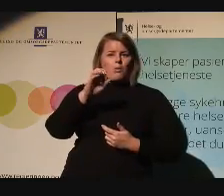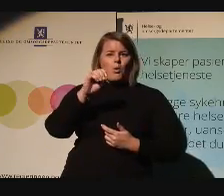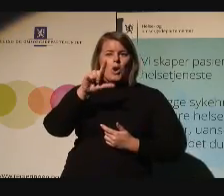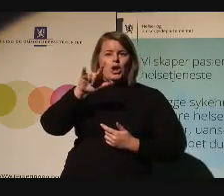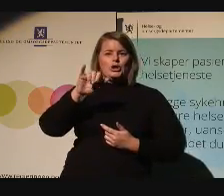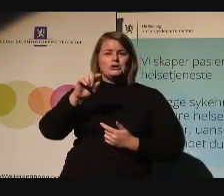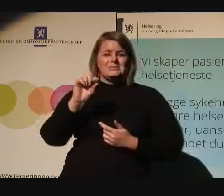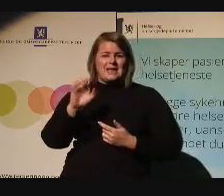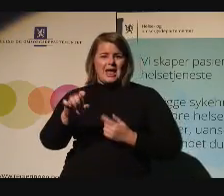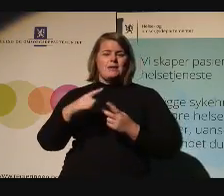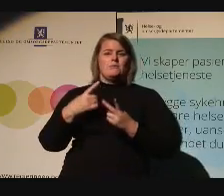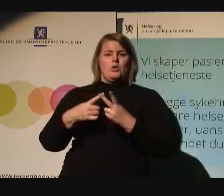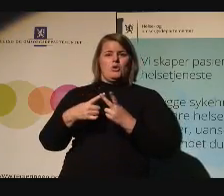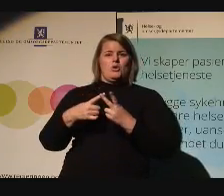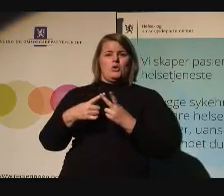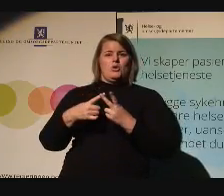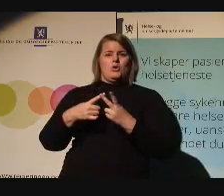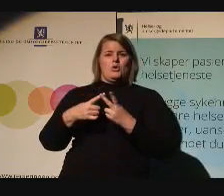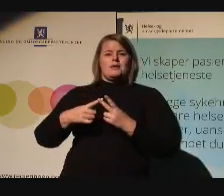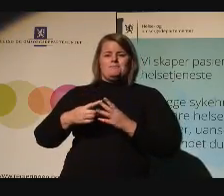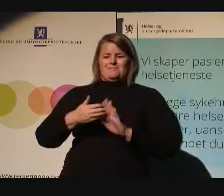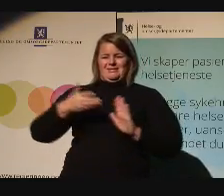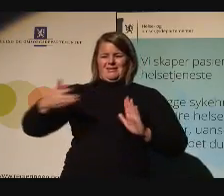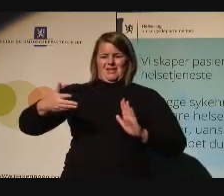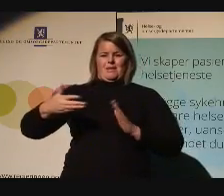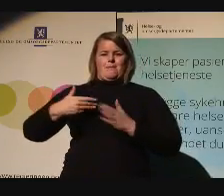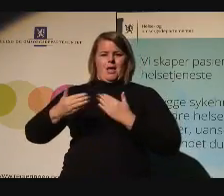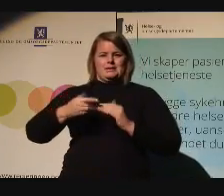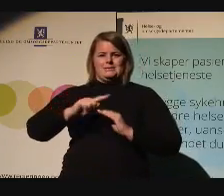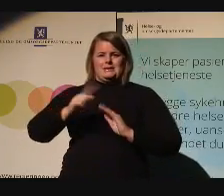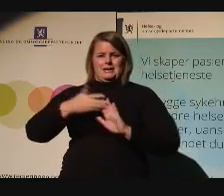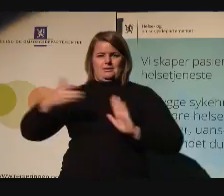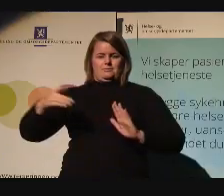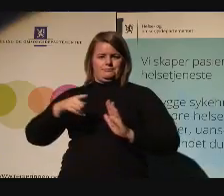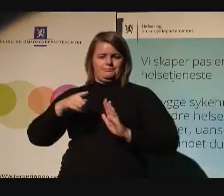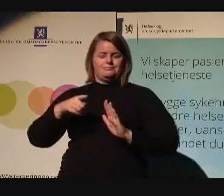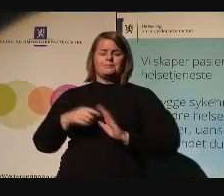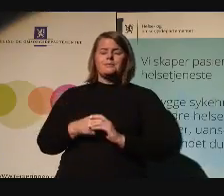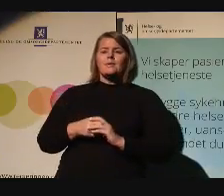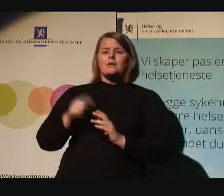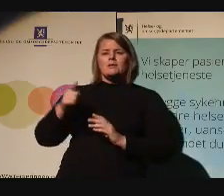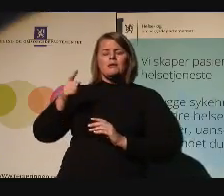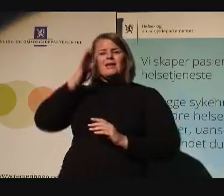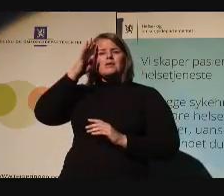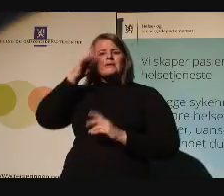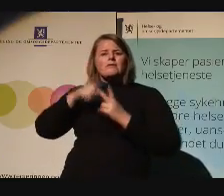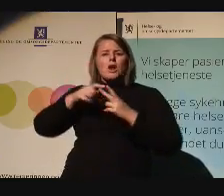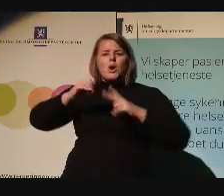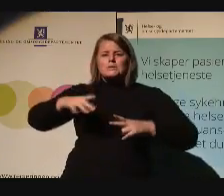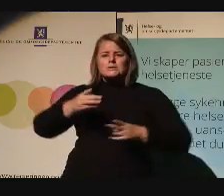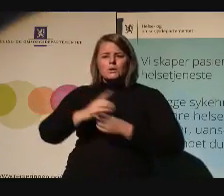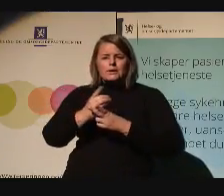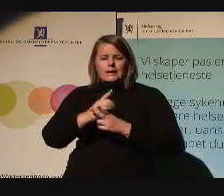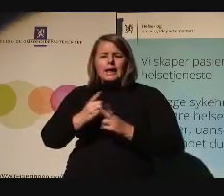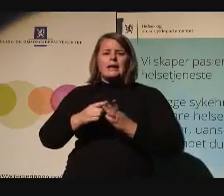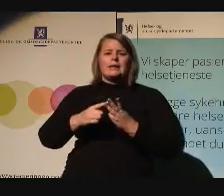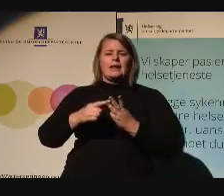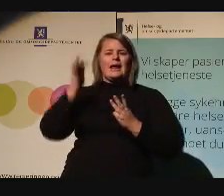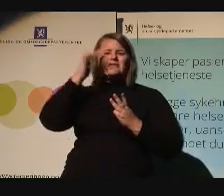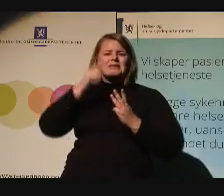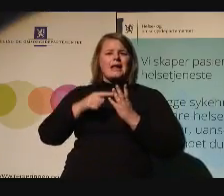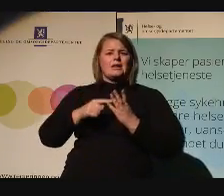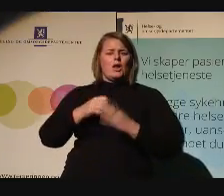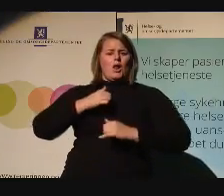behandlet. Prisvinneren beskrives som innovativ, løsningsorientert, reflektert og lojal,